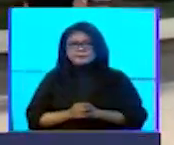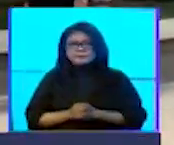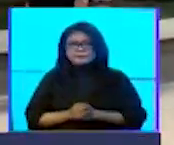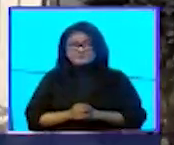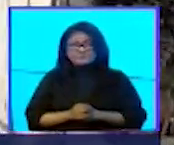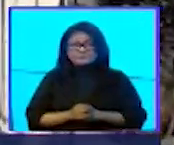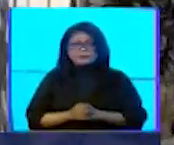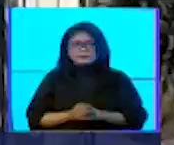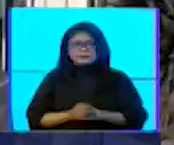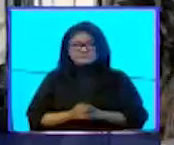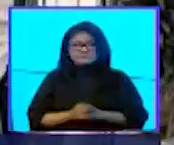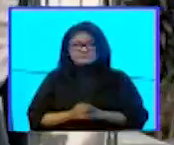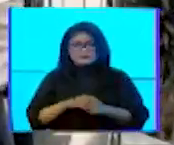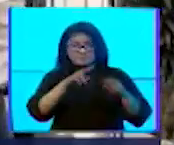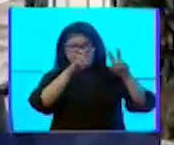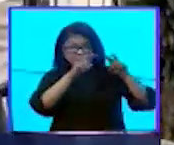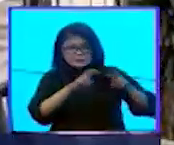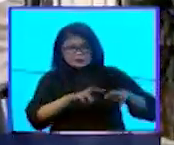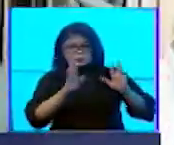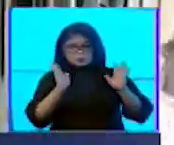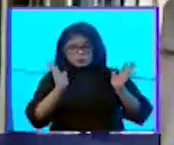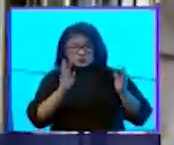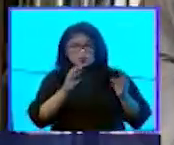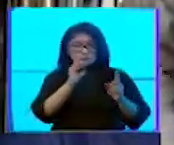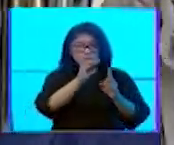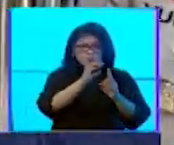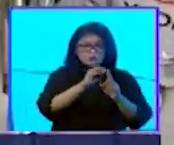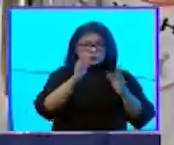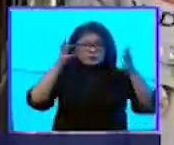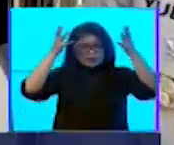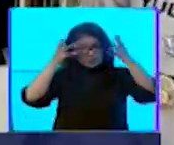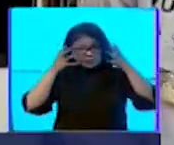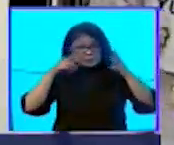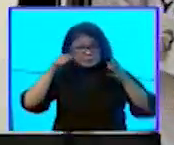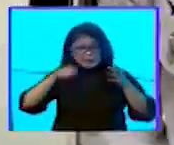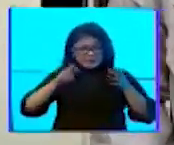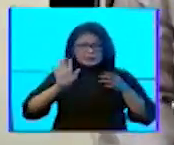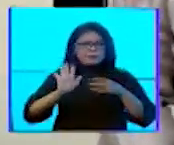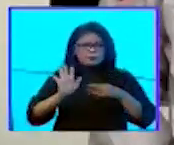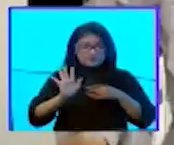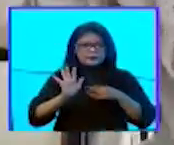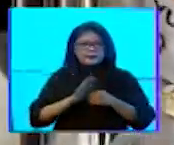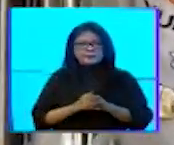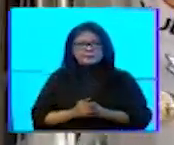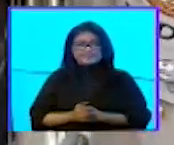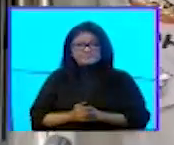Seusai diperiksa dan diberikan pembinaan, polisi meminta pelaku agar tidak memakai helm rice cooker saat mengendarai sepeda motor di jalan